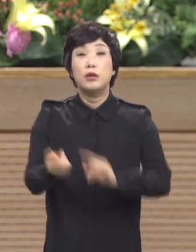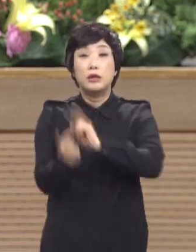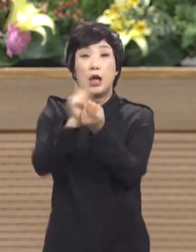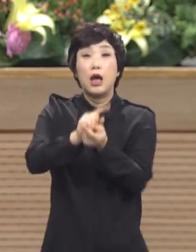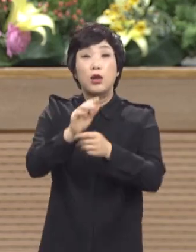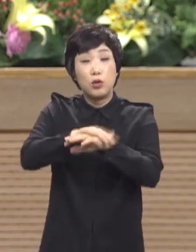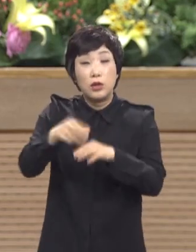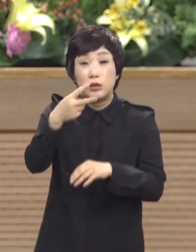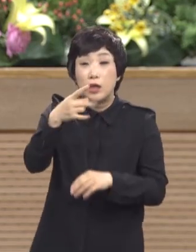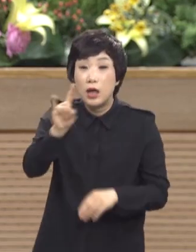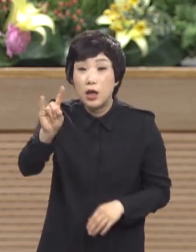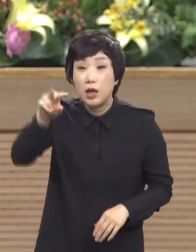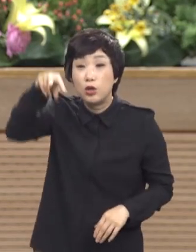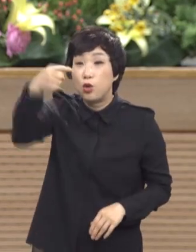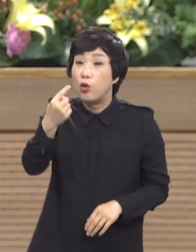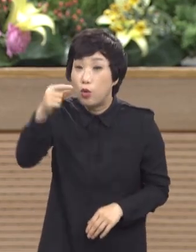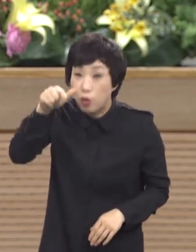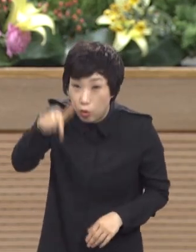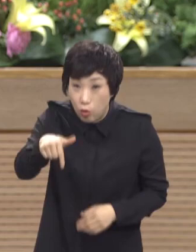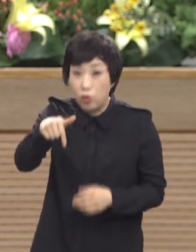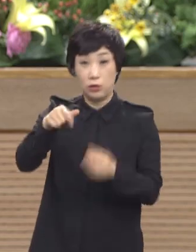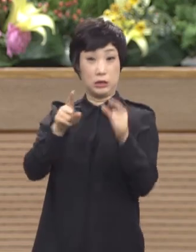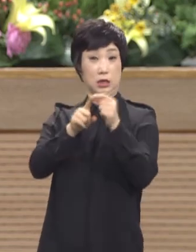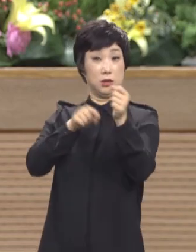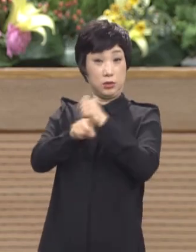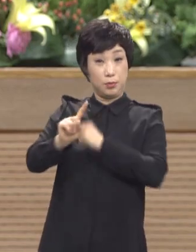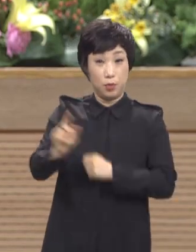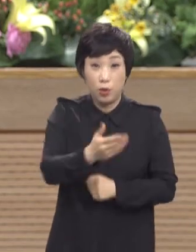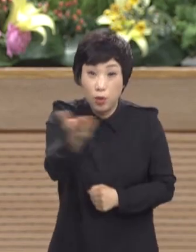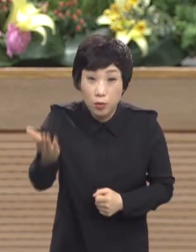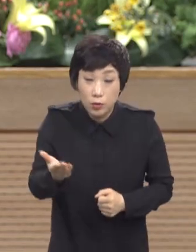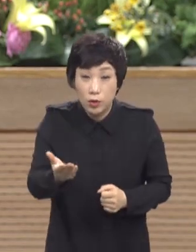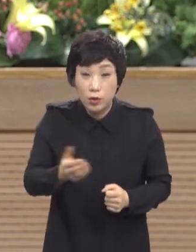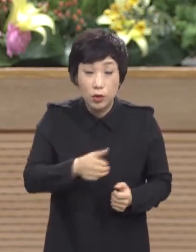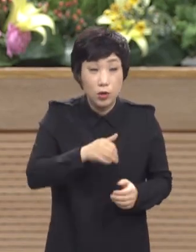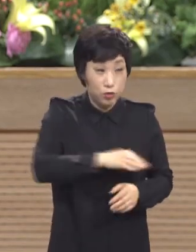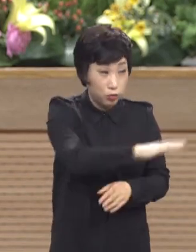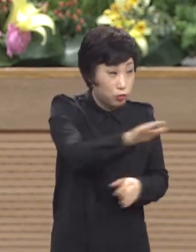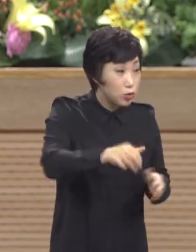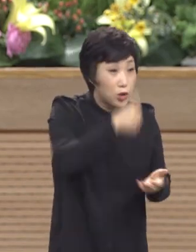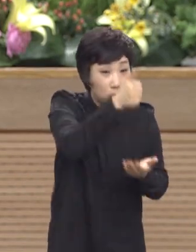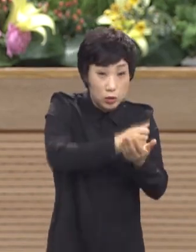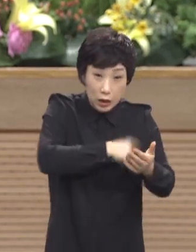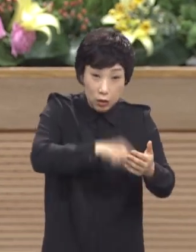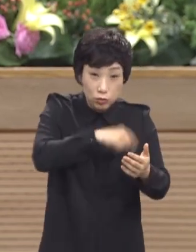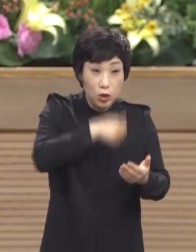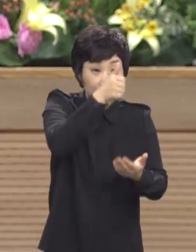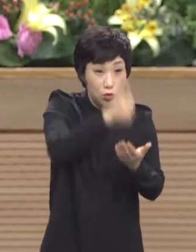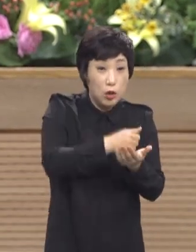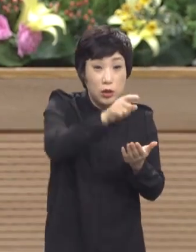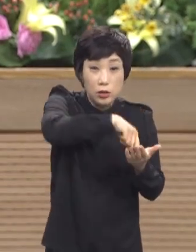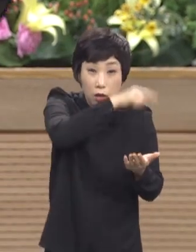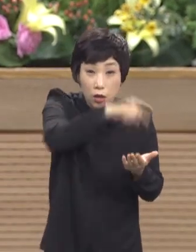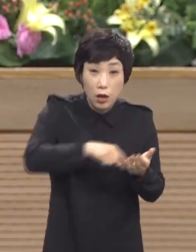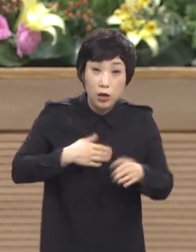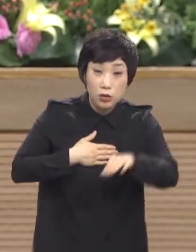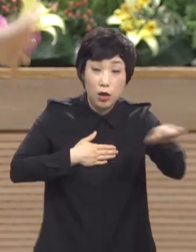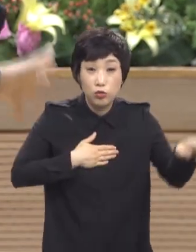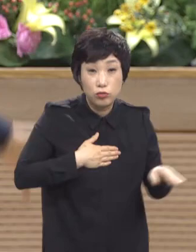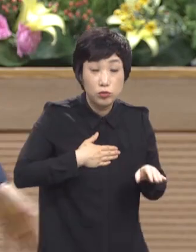대속이란 말이 무슨 얘기냐? 대속이란 말이 우리는 죄 아래서 죄 값으로